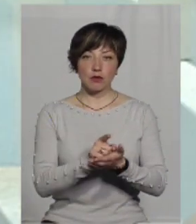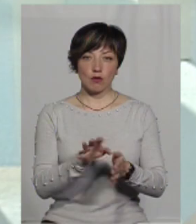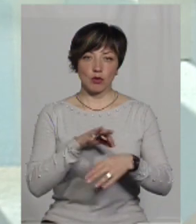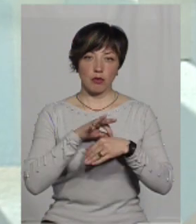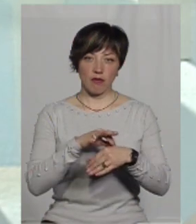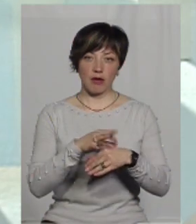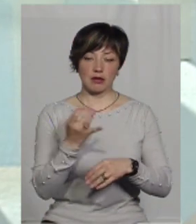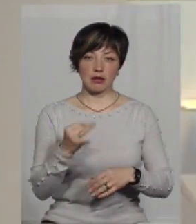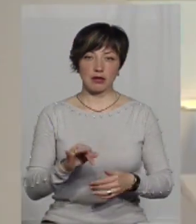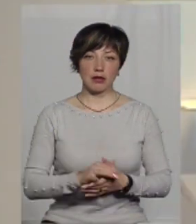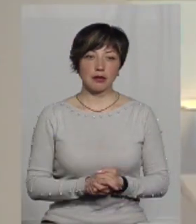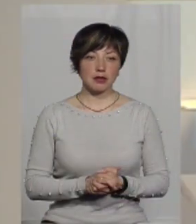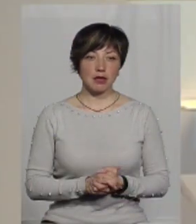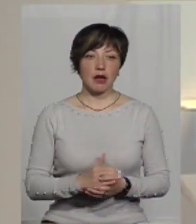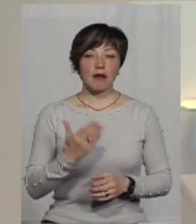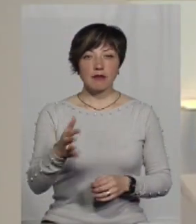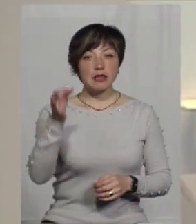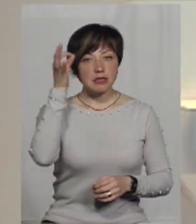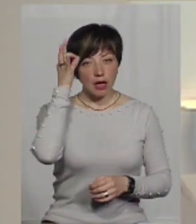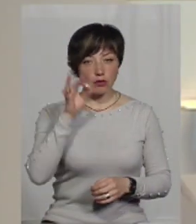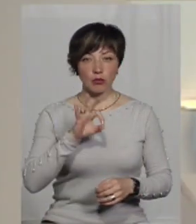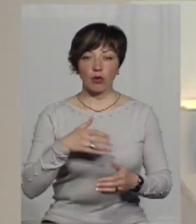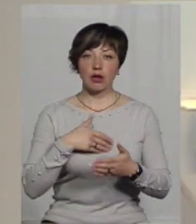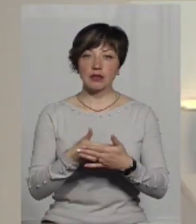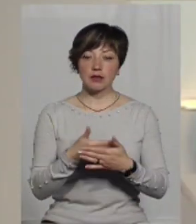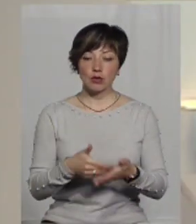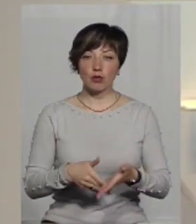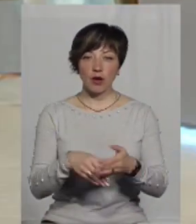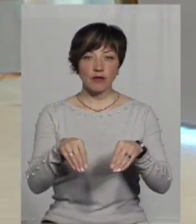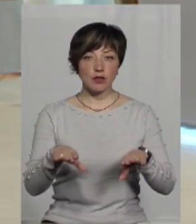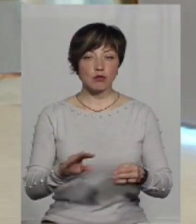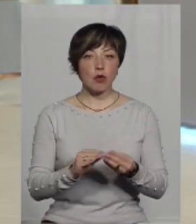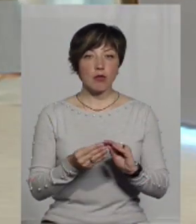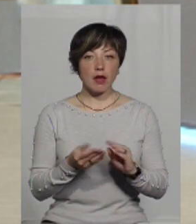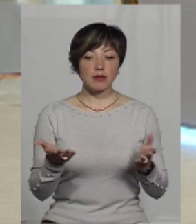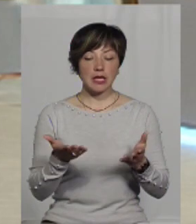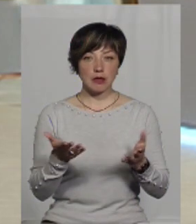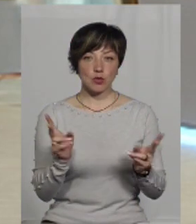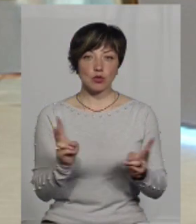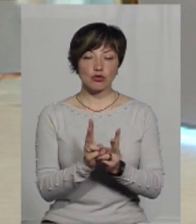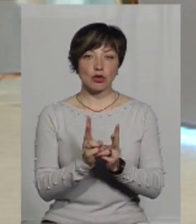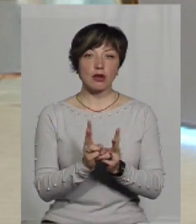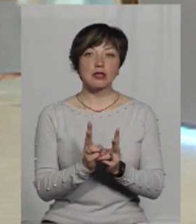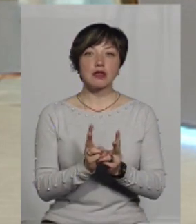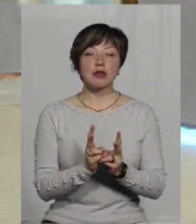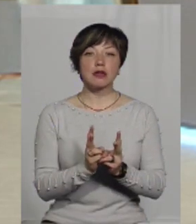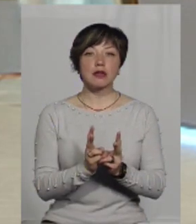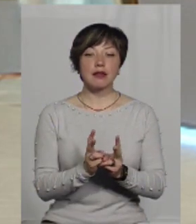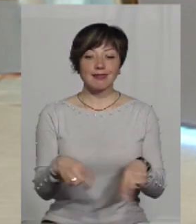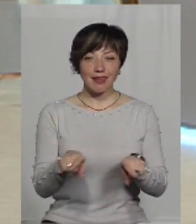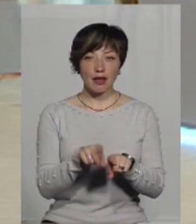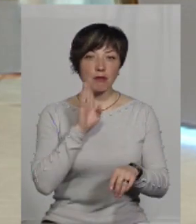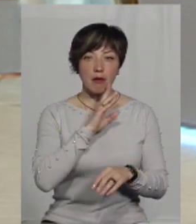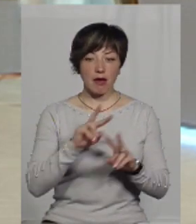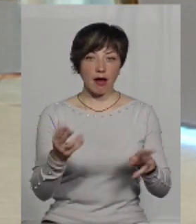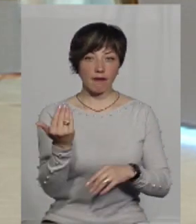буде проведений. І, пані Олено, ви згадували про громадських активістів, які допомагають вирішувати проблеми, з якими стикаються такі